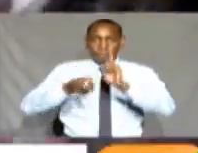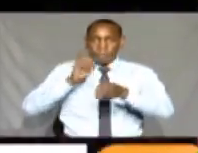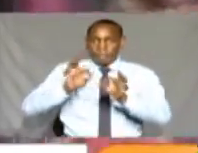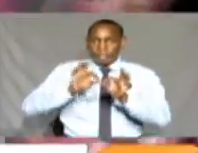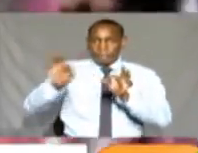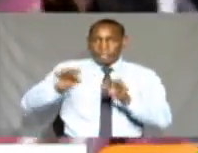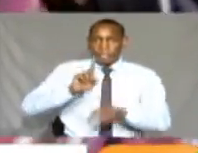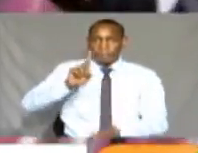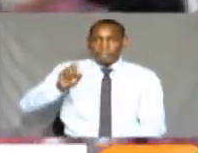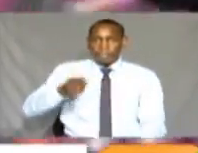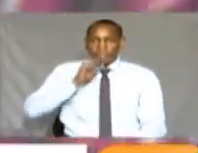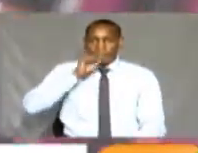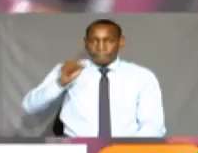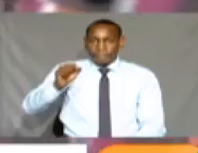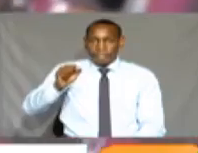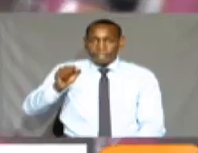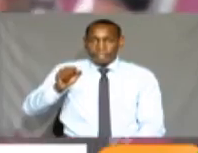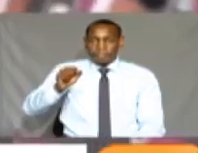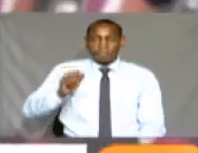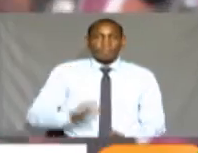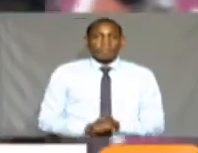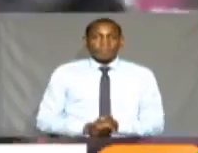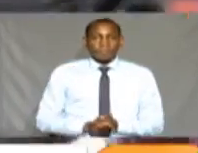mita 1500 nchini Qatar.